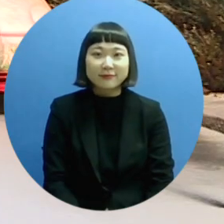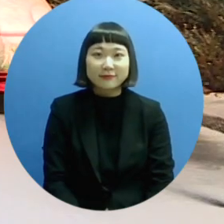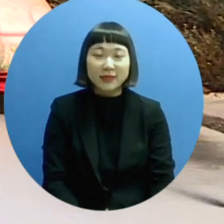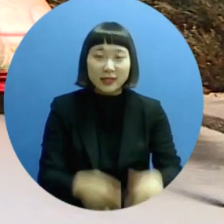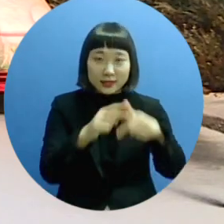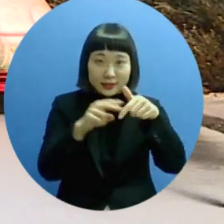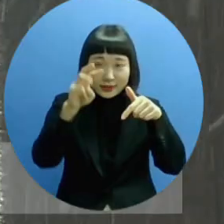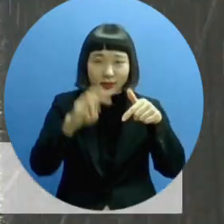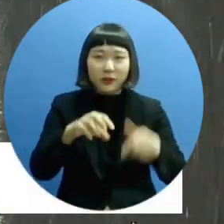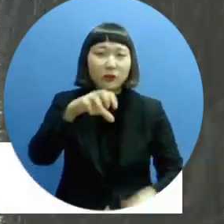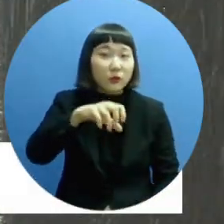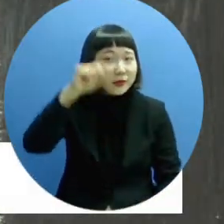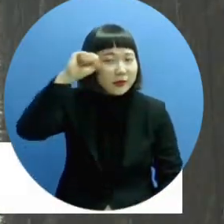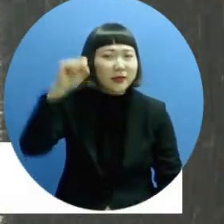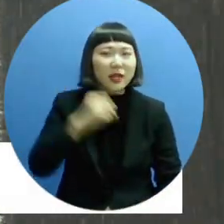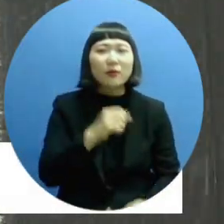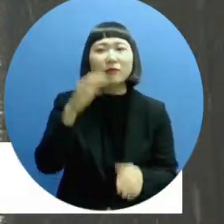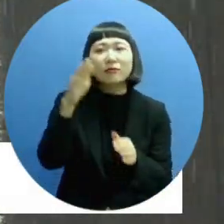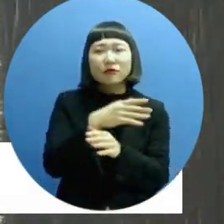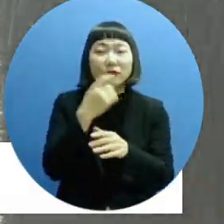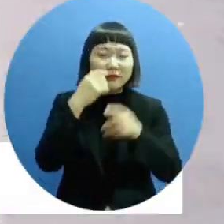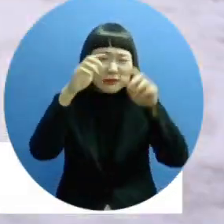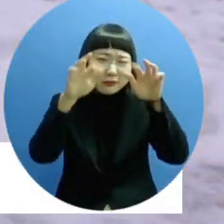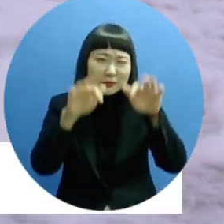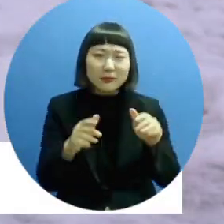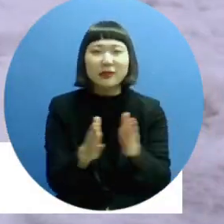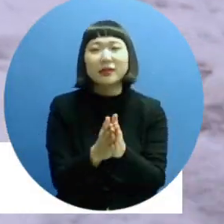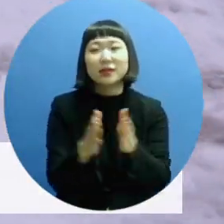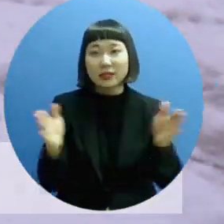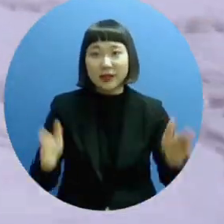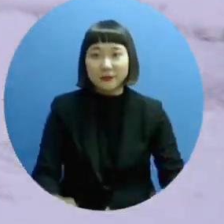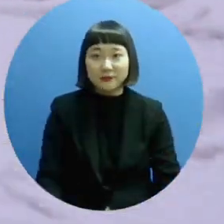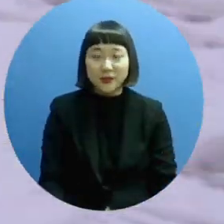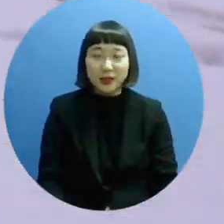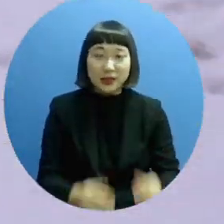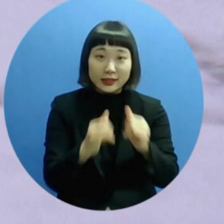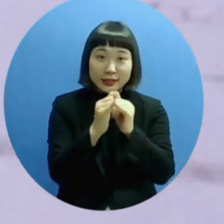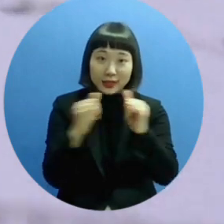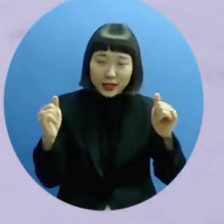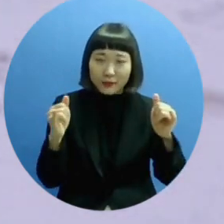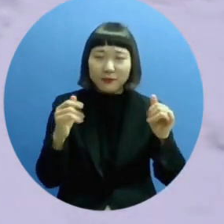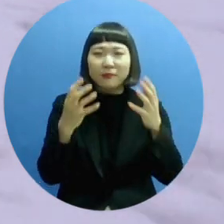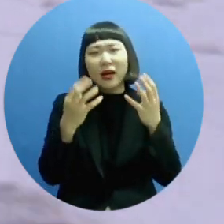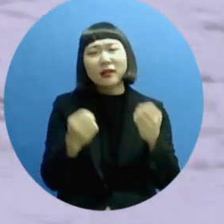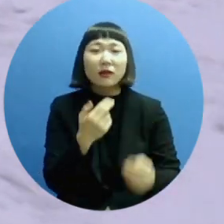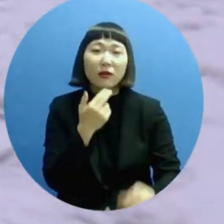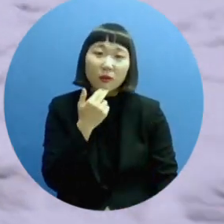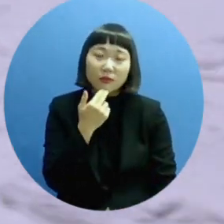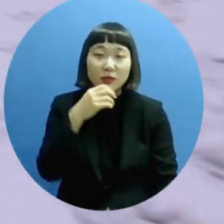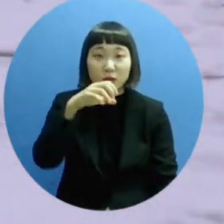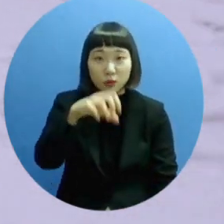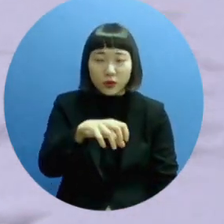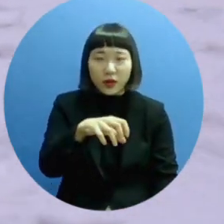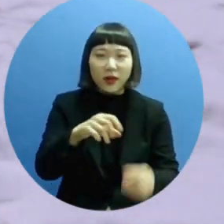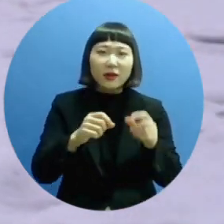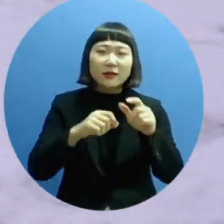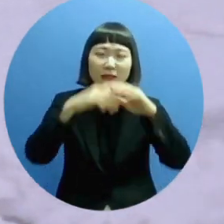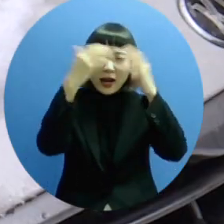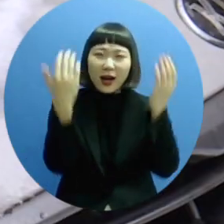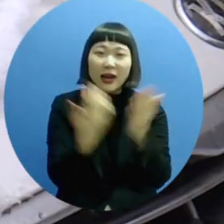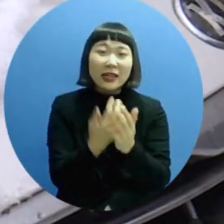인천에는 새벽부터 눈이 쏟아졌습니다. 사람들의 발길이 닿지 않는 곳은 온통 새하얗게